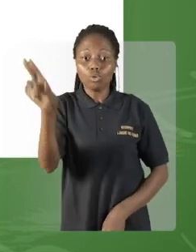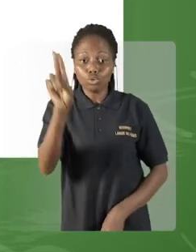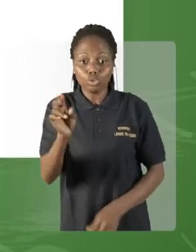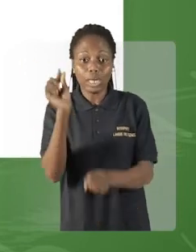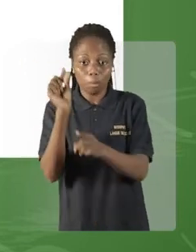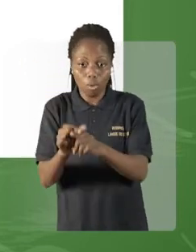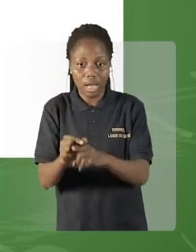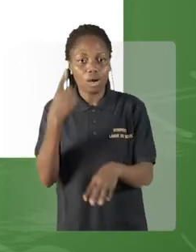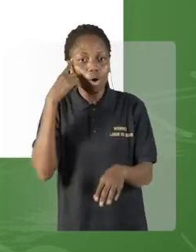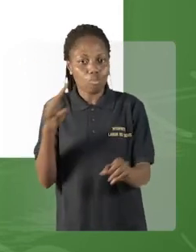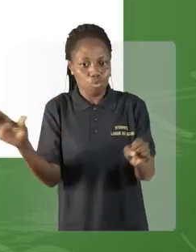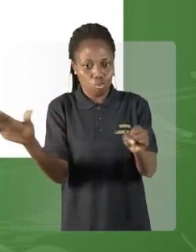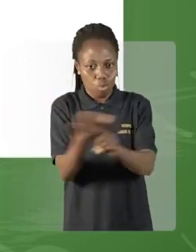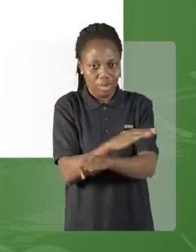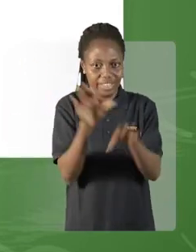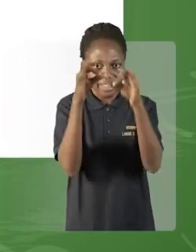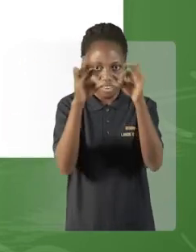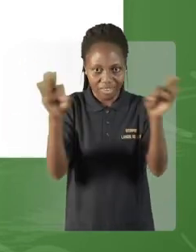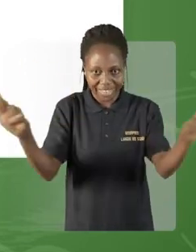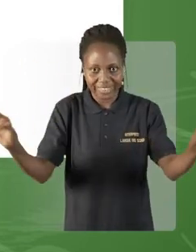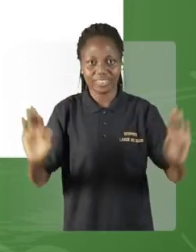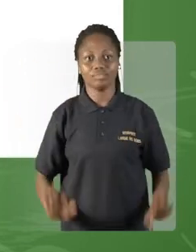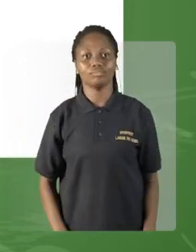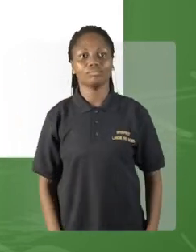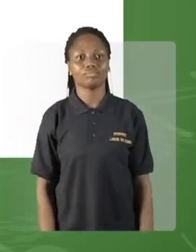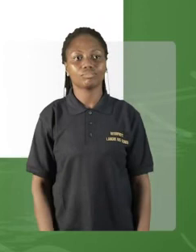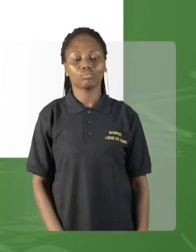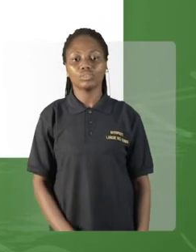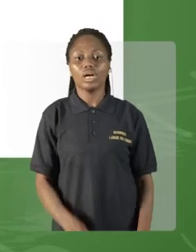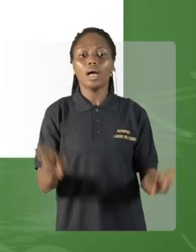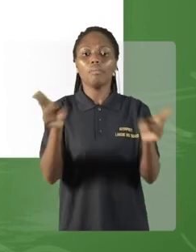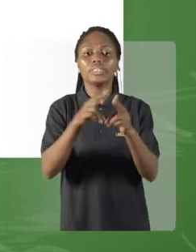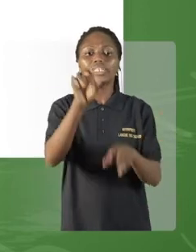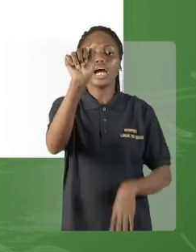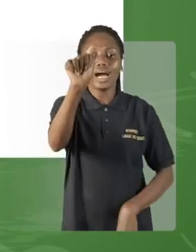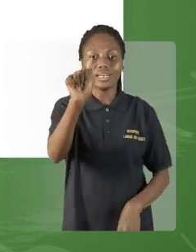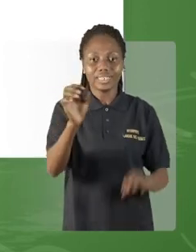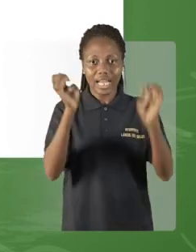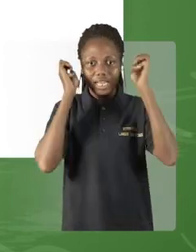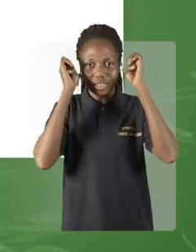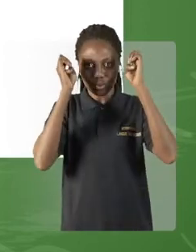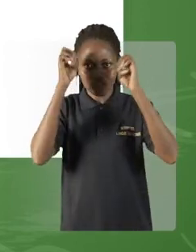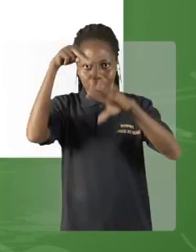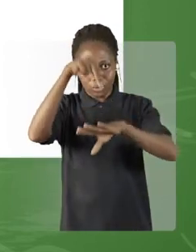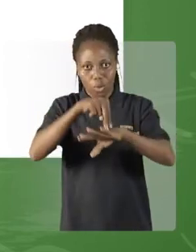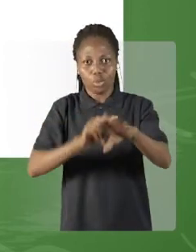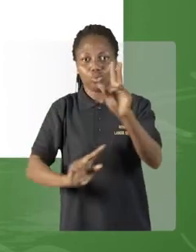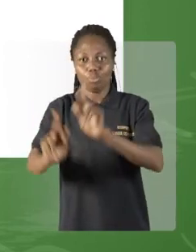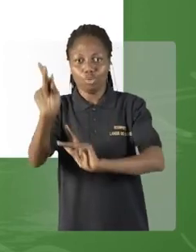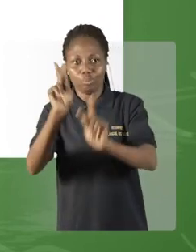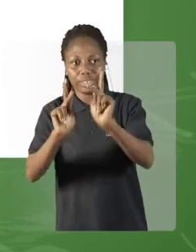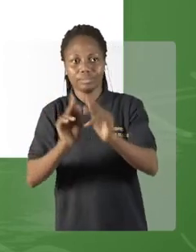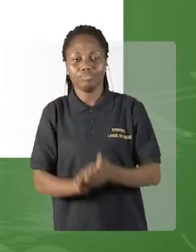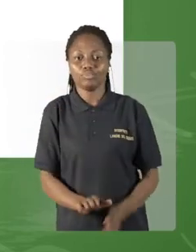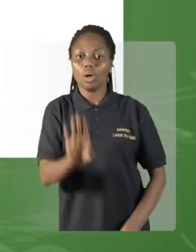et de réserve forestière. Petit A, l'éducation du public. Petit